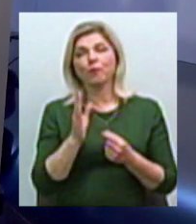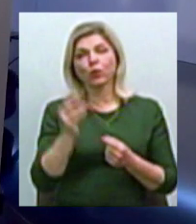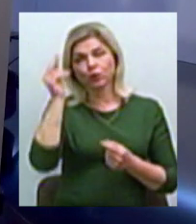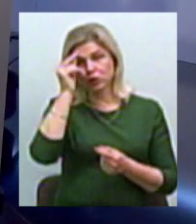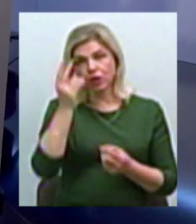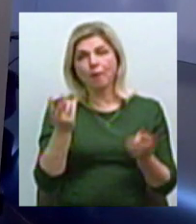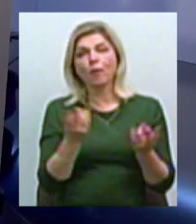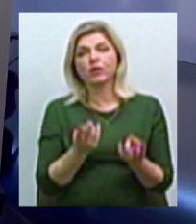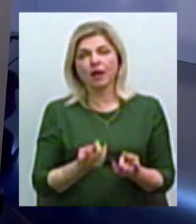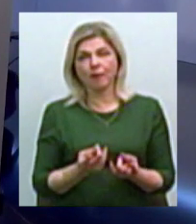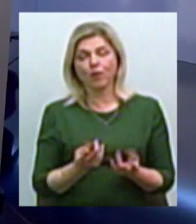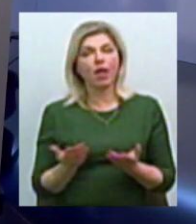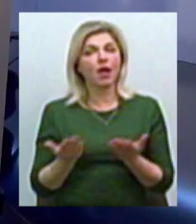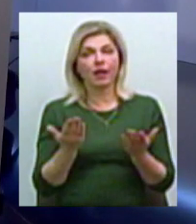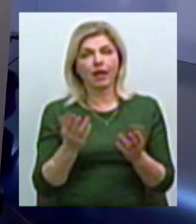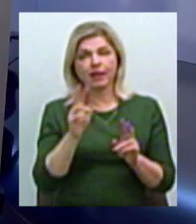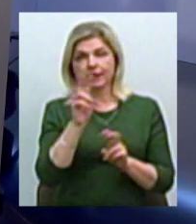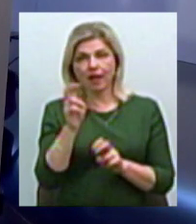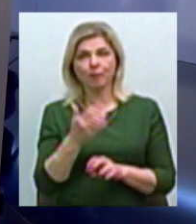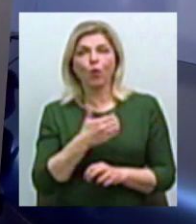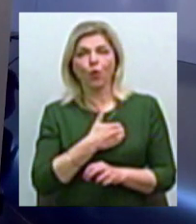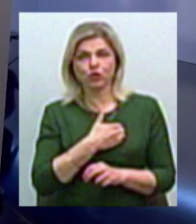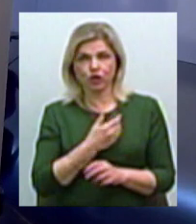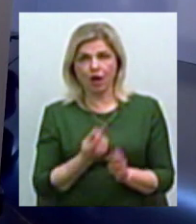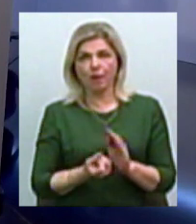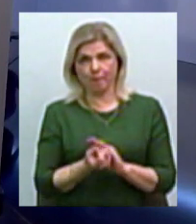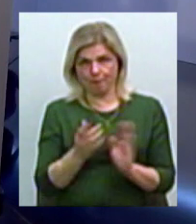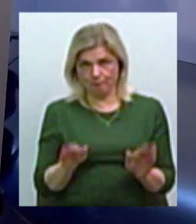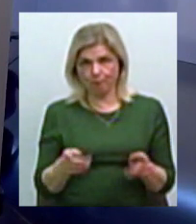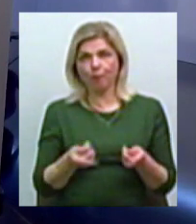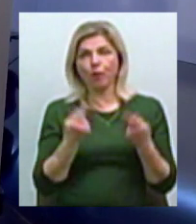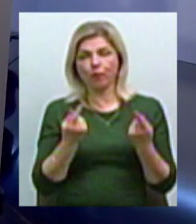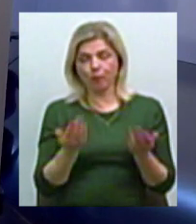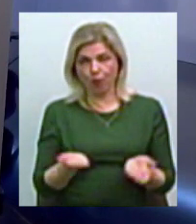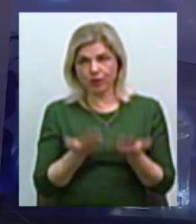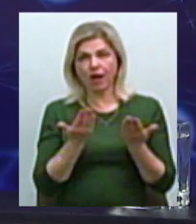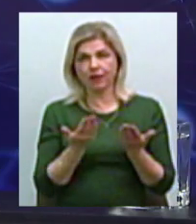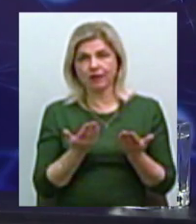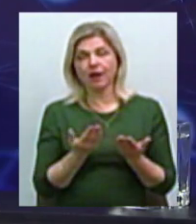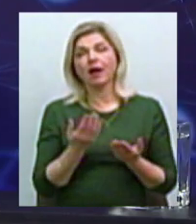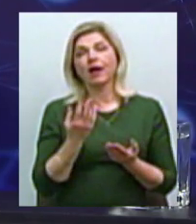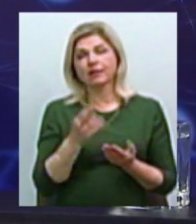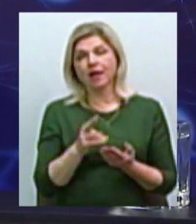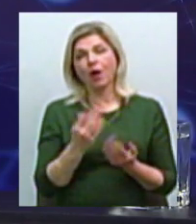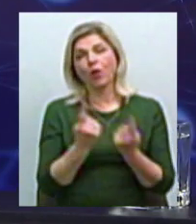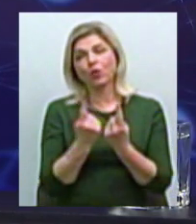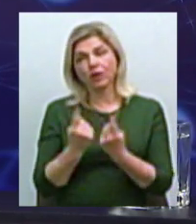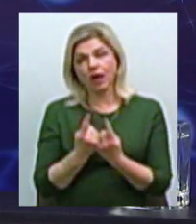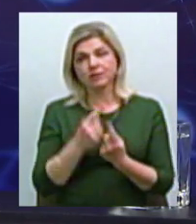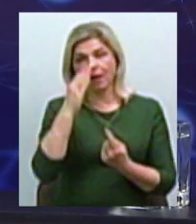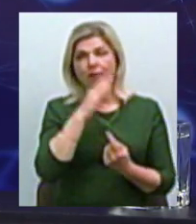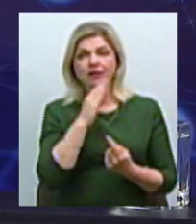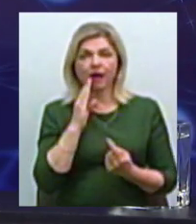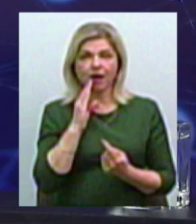потребу, які теми хочеться зачепити їхнім, можливо, однокласникам, батькам і тому